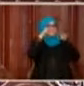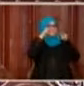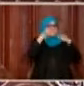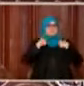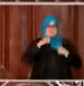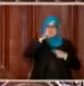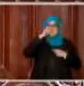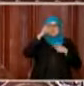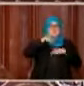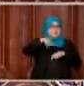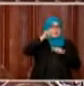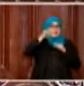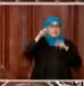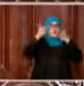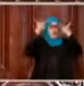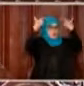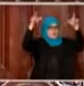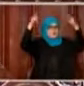يتطلع